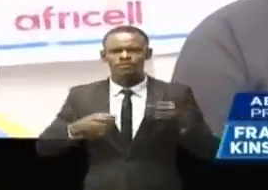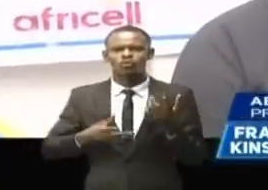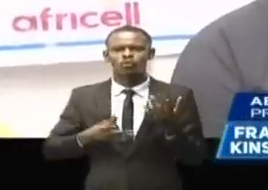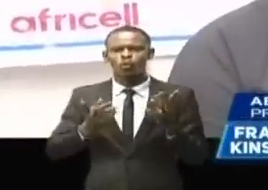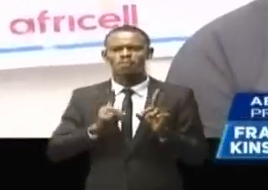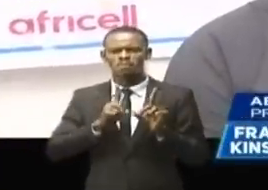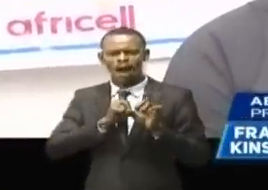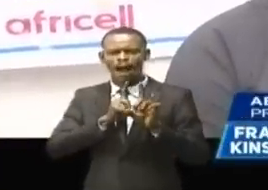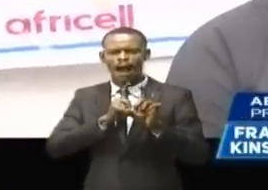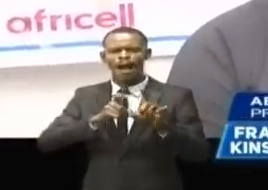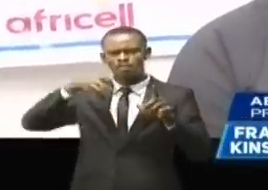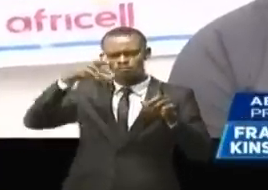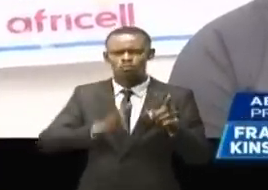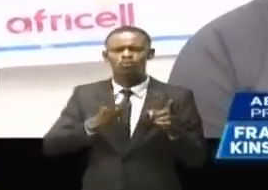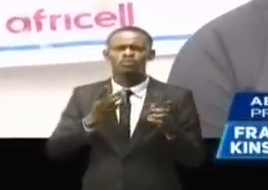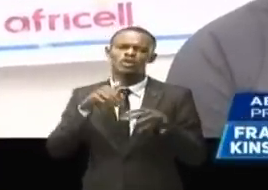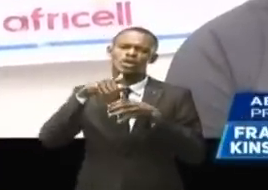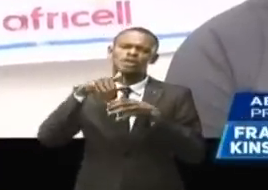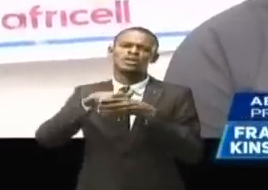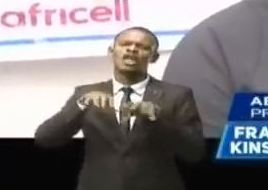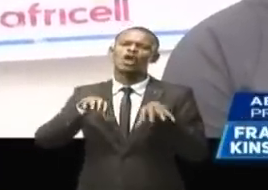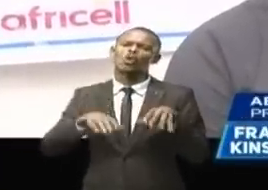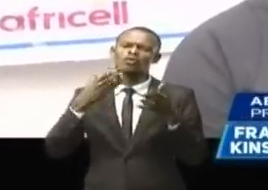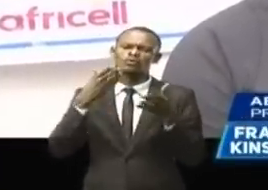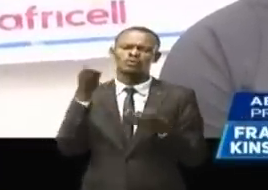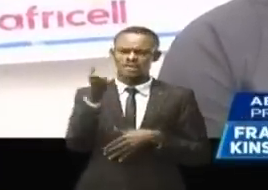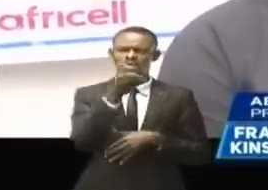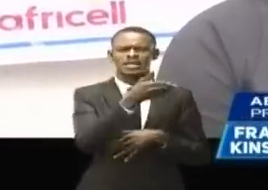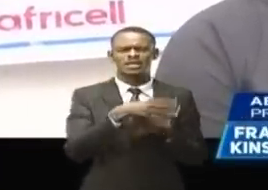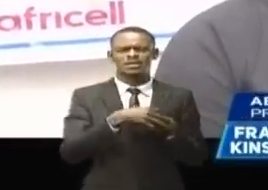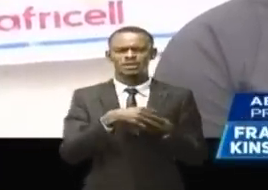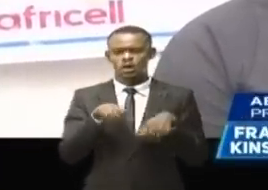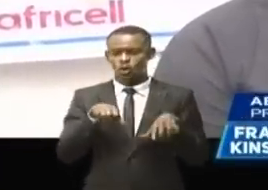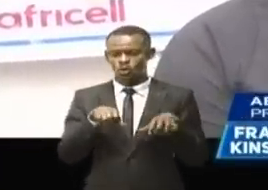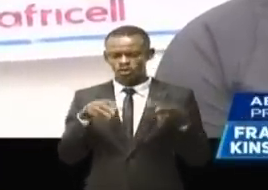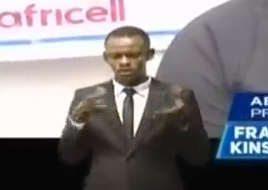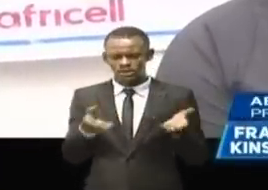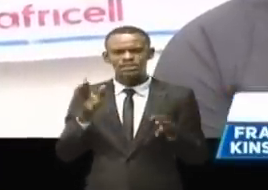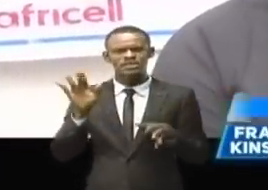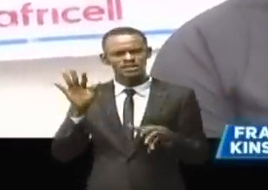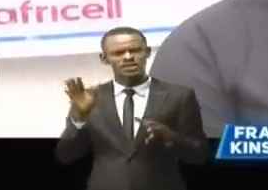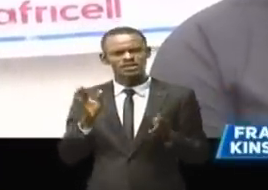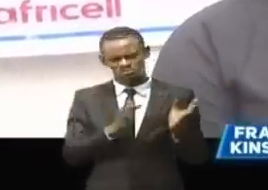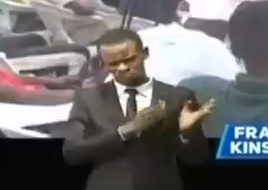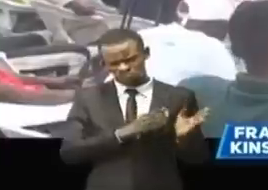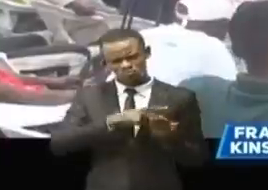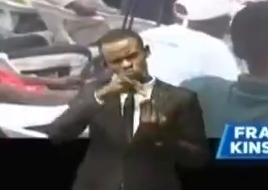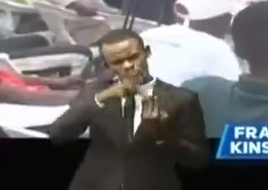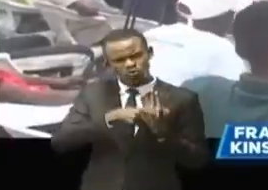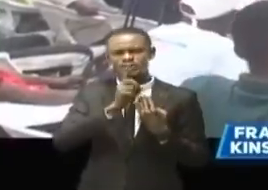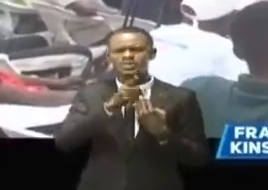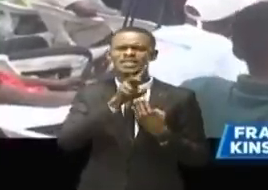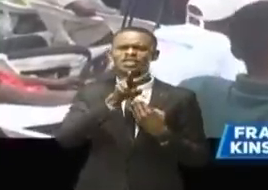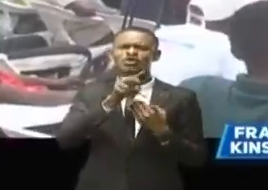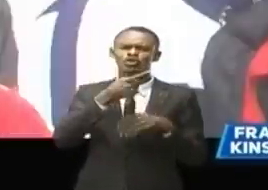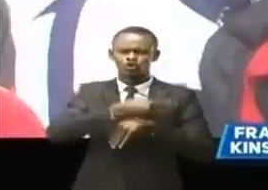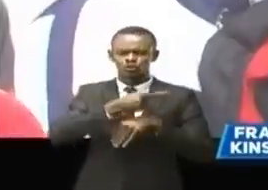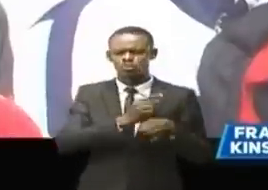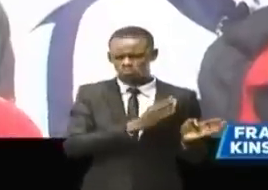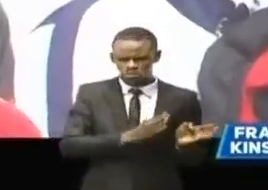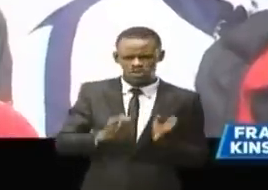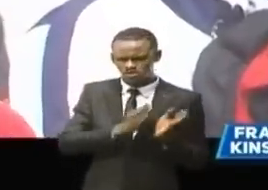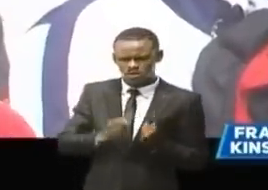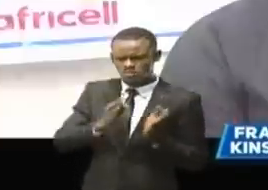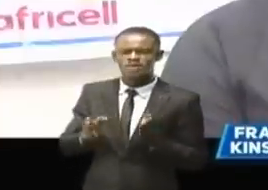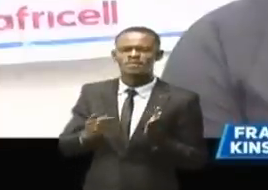de briller. Et Kinshasa s'était déjà organisé avec un programme de 100 et 2 jours et nous espérons que les nôtres seront retenus